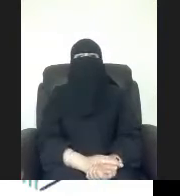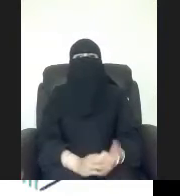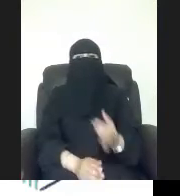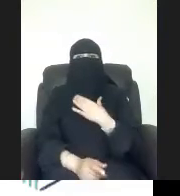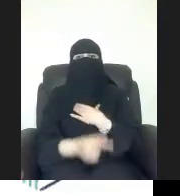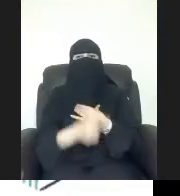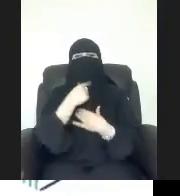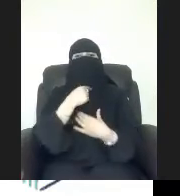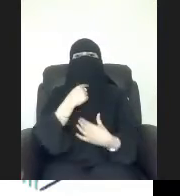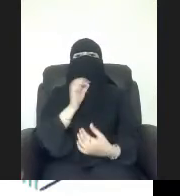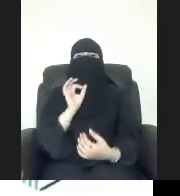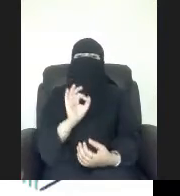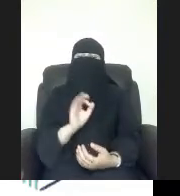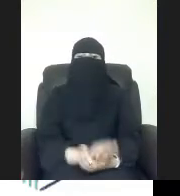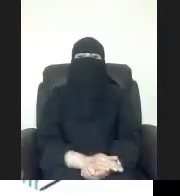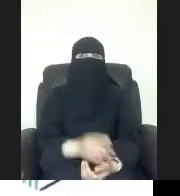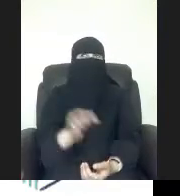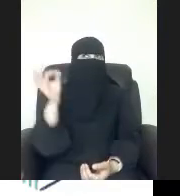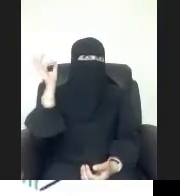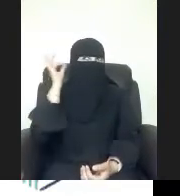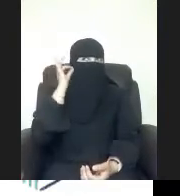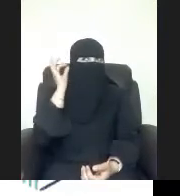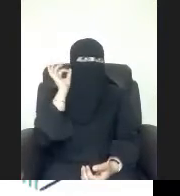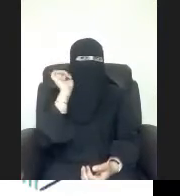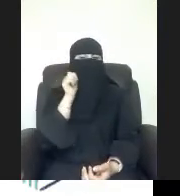سعادة الدكتور سعد